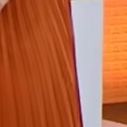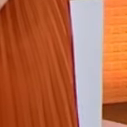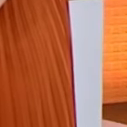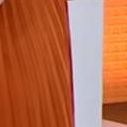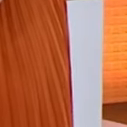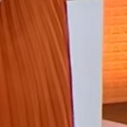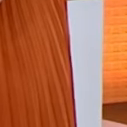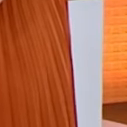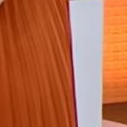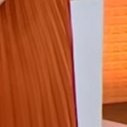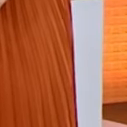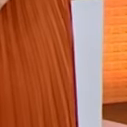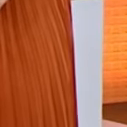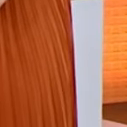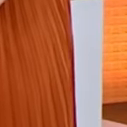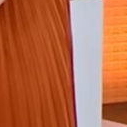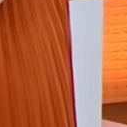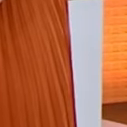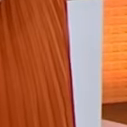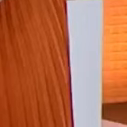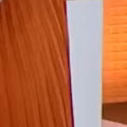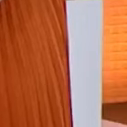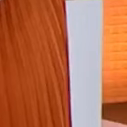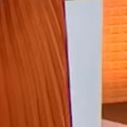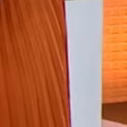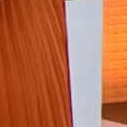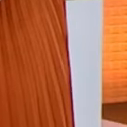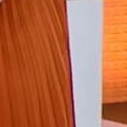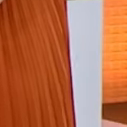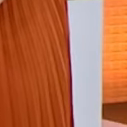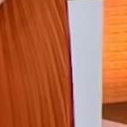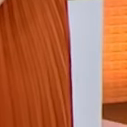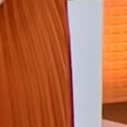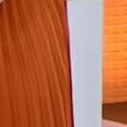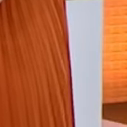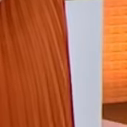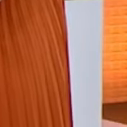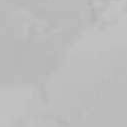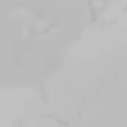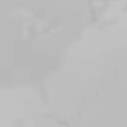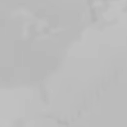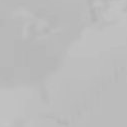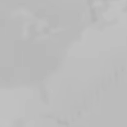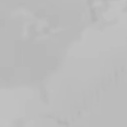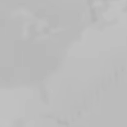niyo po kami sa GMA Pinoy TV at sa www.gmanews.tv.